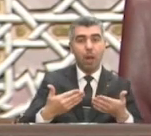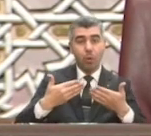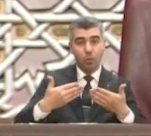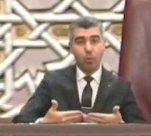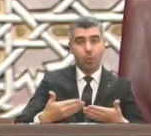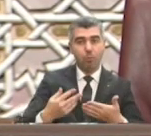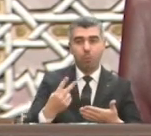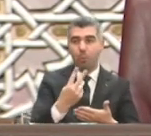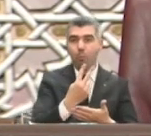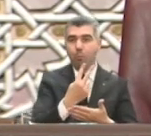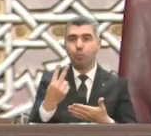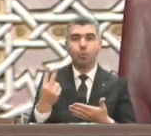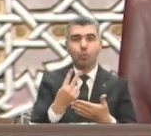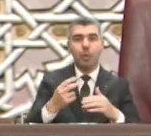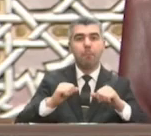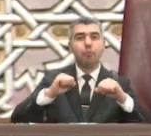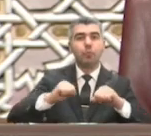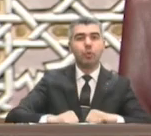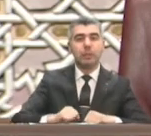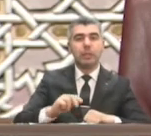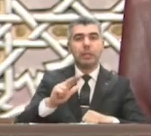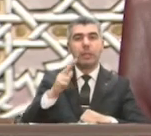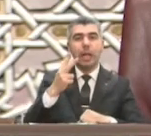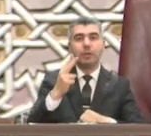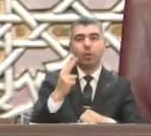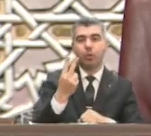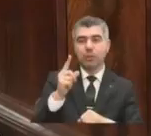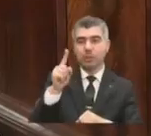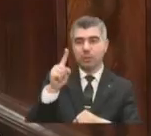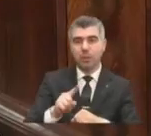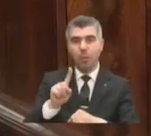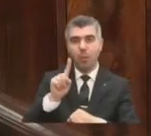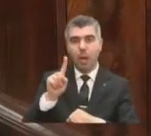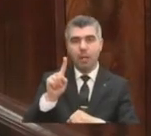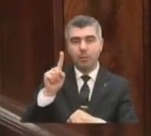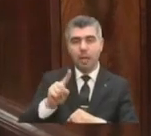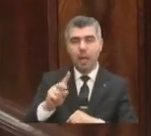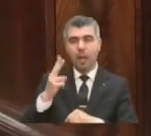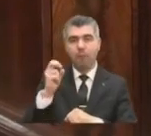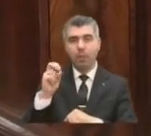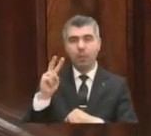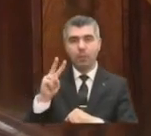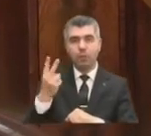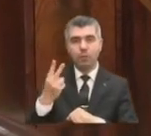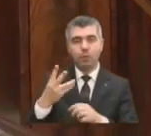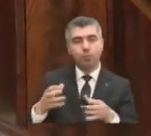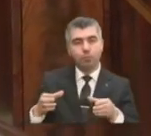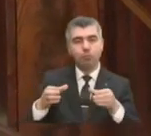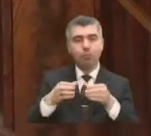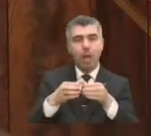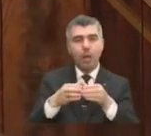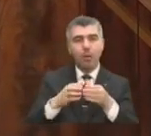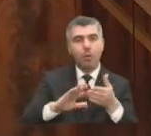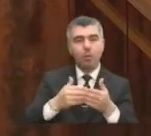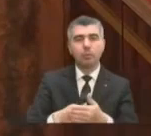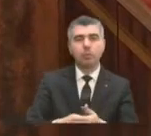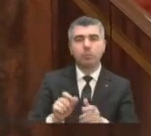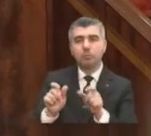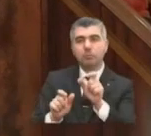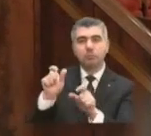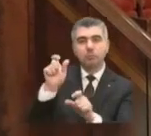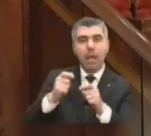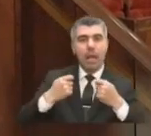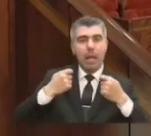بمجلسيه يوم 23 يناير 2023 جلسه مشتركه تدخل خلالها